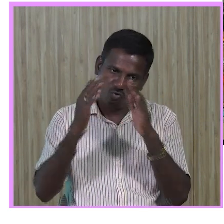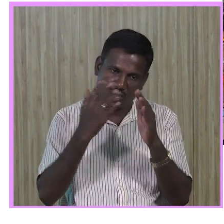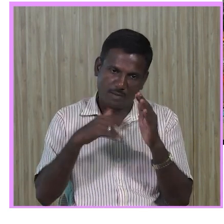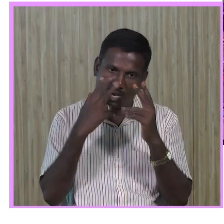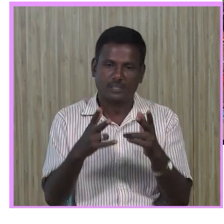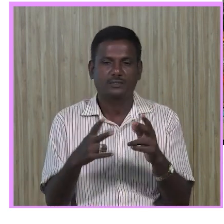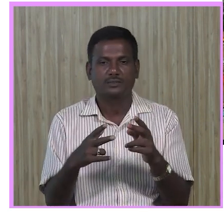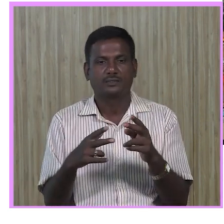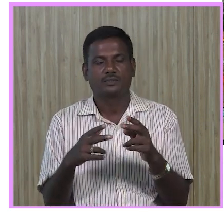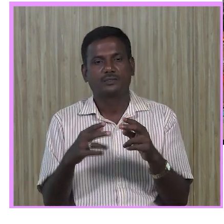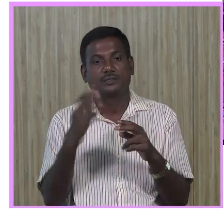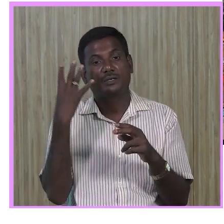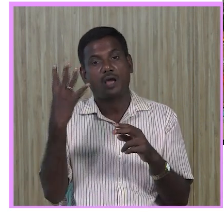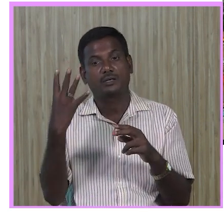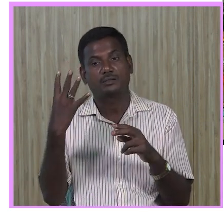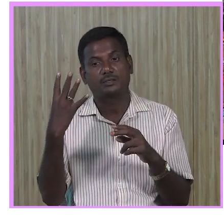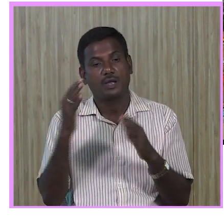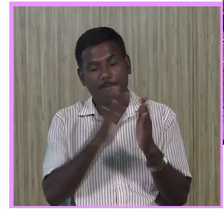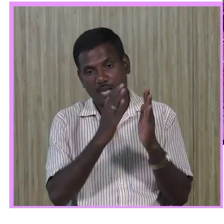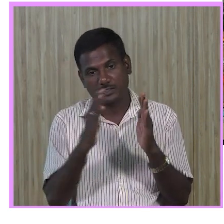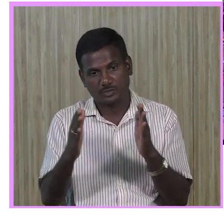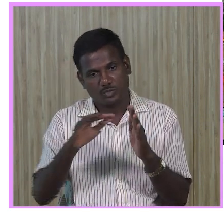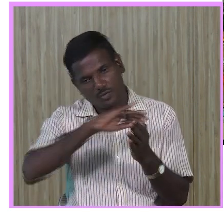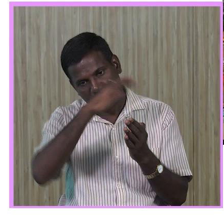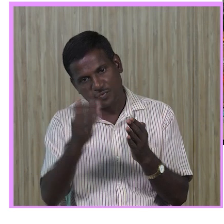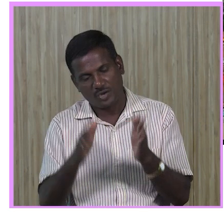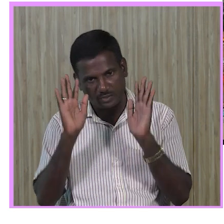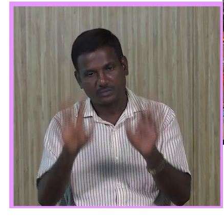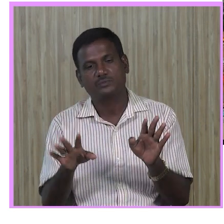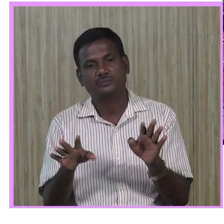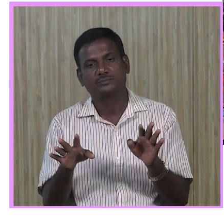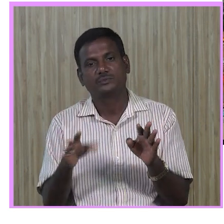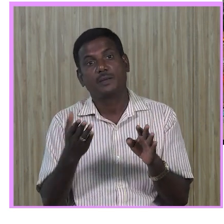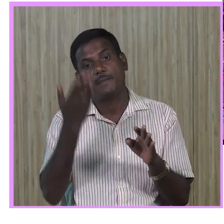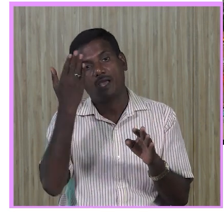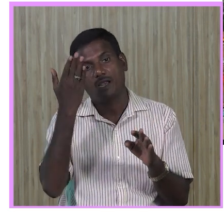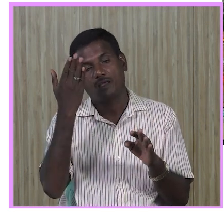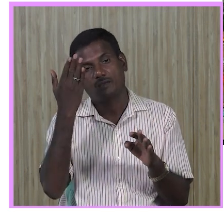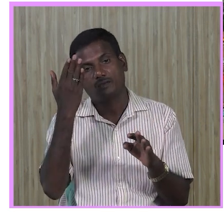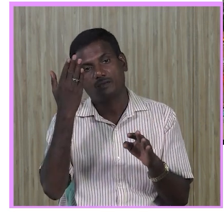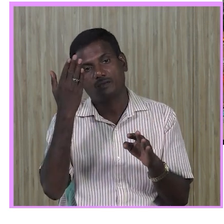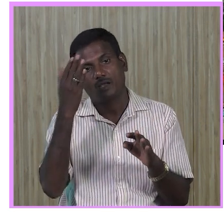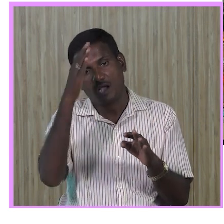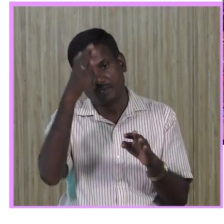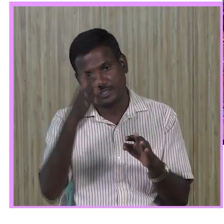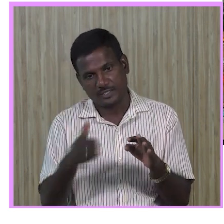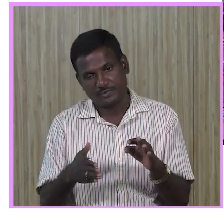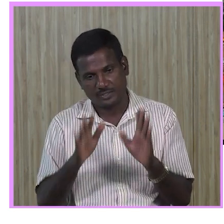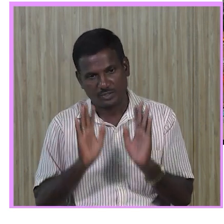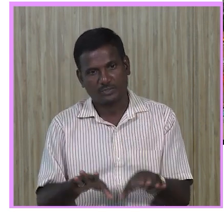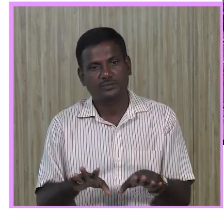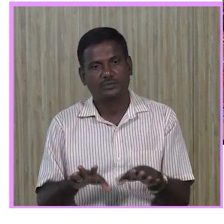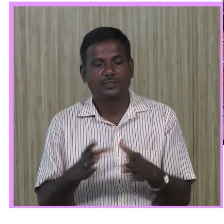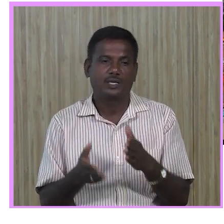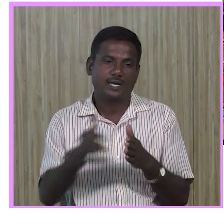ராக்கெட்டை பார்க்குறீங்க. நான் சொன்ன நான்கு பகுதிகளும் முழுமையாக இதில் இருக்கும் பாருங்கள். மேலே முதல்ல ஆரம்பித்து கீழே வரைக்கும்